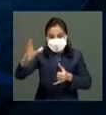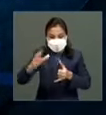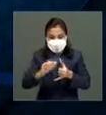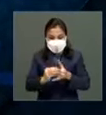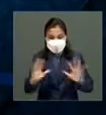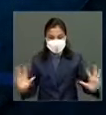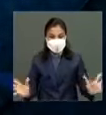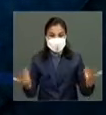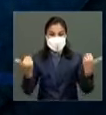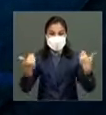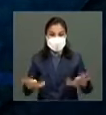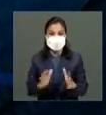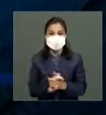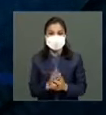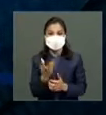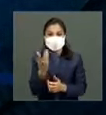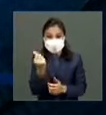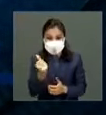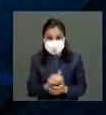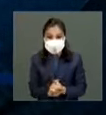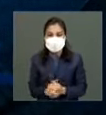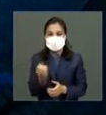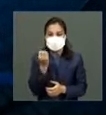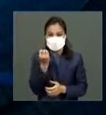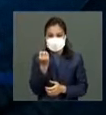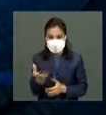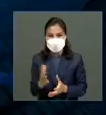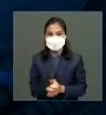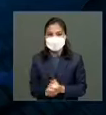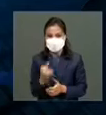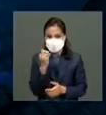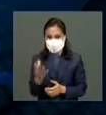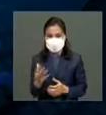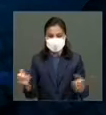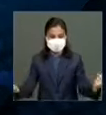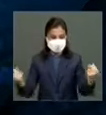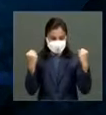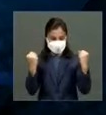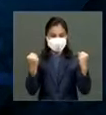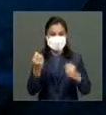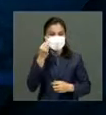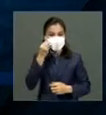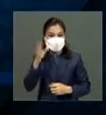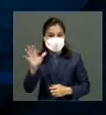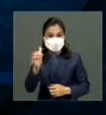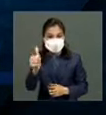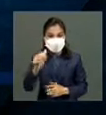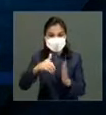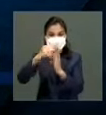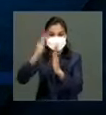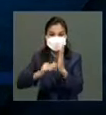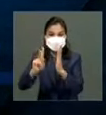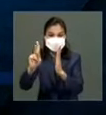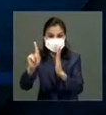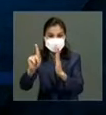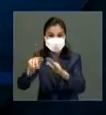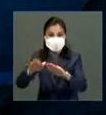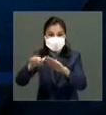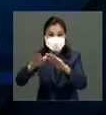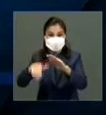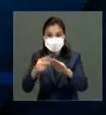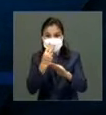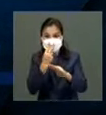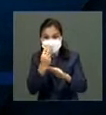นี้หายป่วยมากกว่าป่วยนะครับก็คือตัวเลขอยู่ที่สีเขียวนะครับอยู่ที่ท่อนข้างล่างเนี่ย